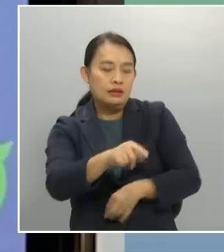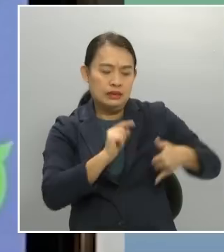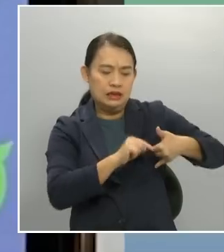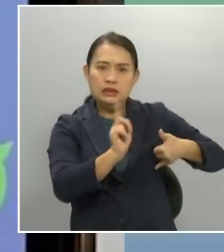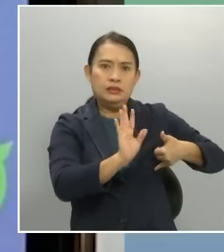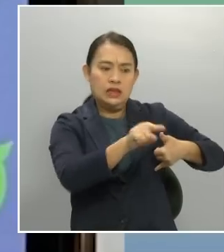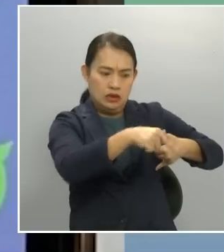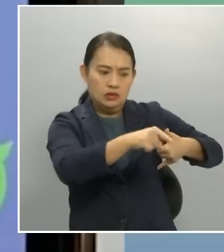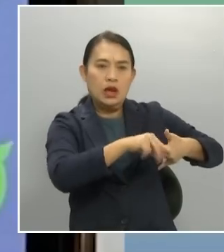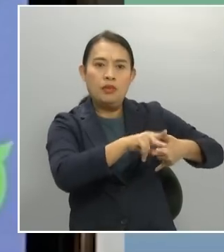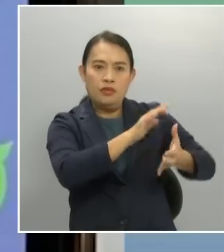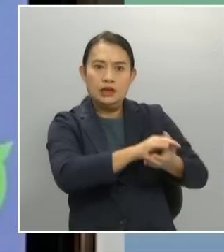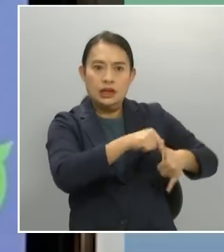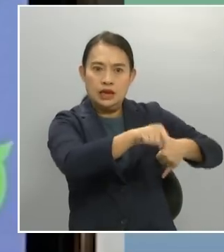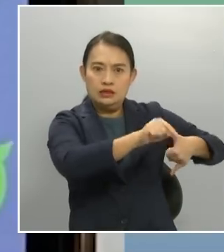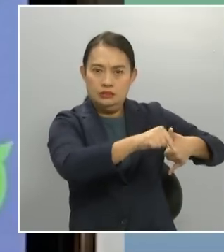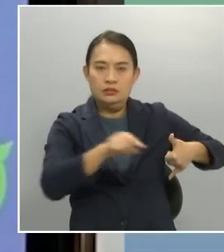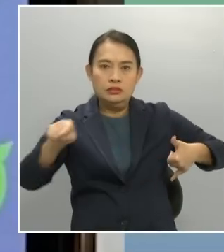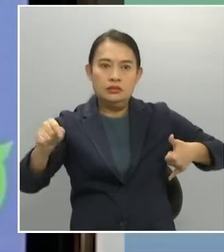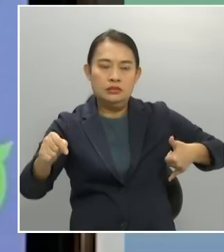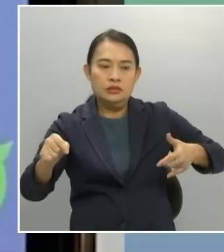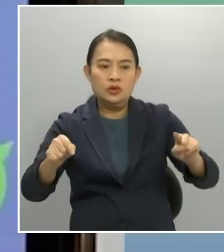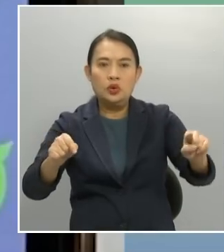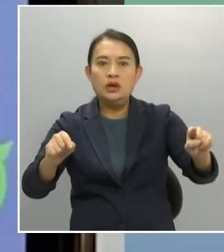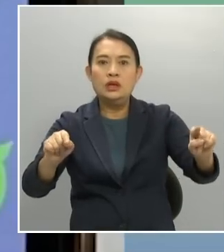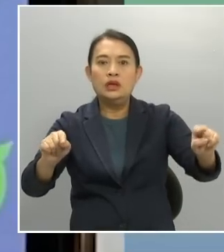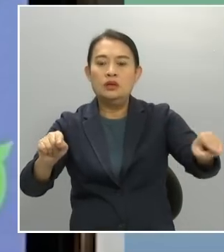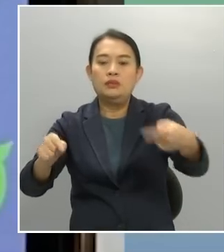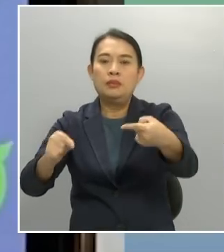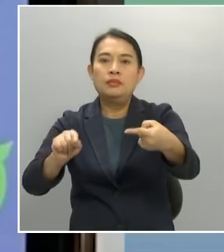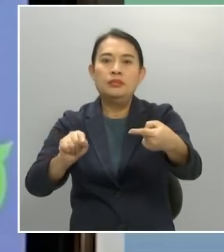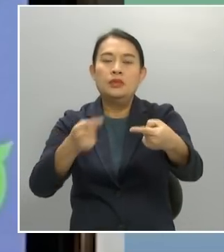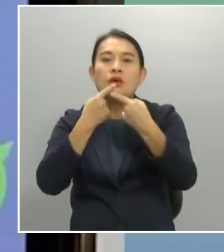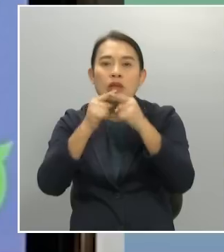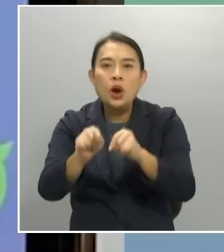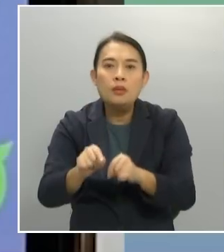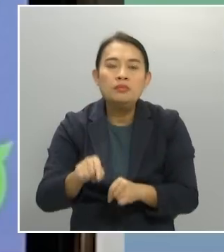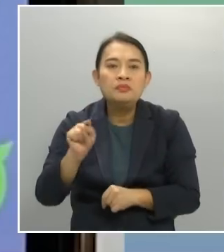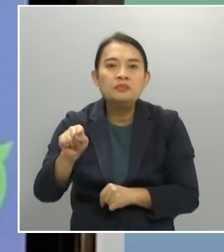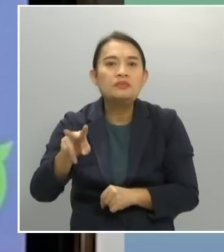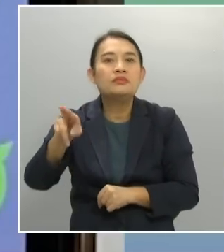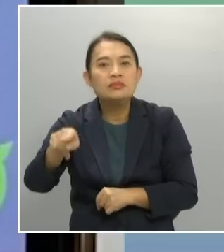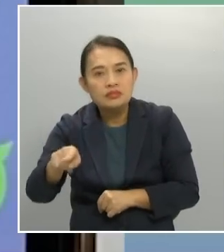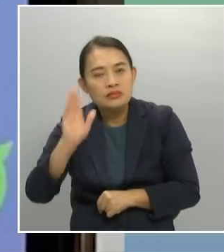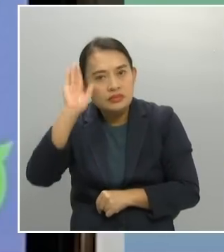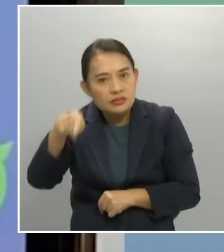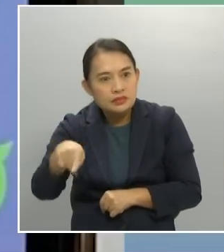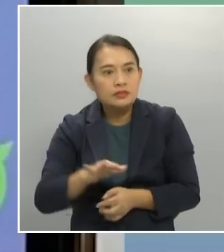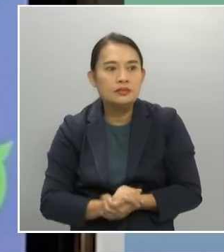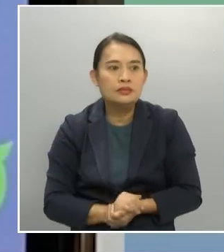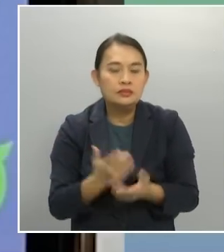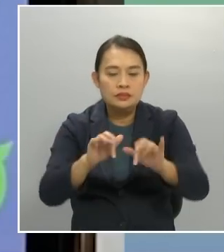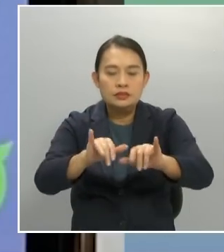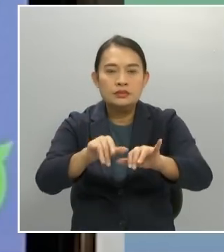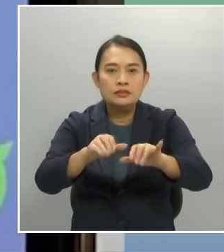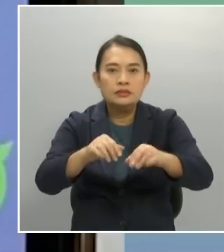ก็คงจะตอบอีกฝั่งนึงจะผัวนี่เรียกกันผัวเมียเลยแล้วฟังหญิงนี่ก็เขียนต่อไปอีกช่วงนี้ผัว